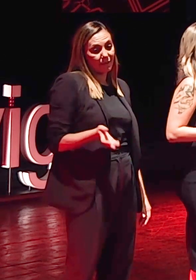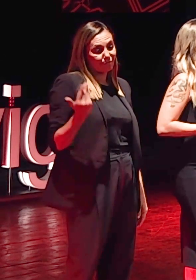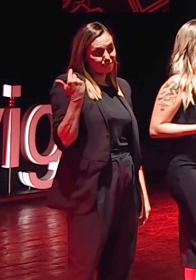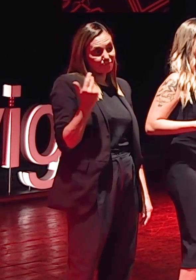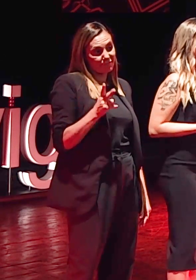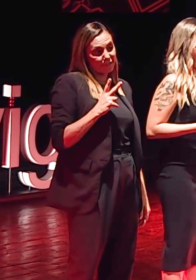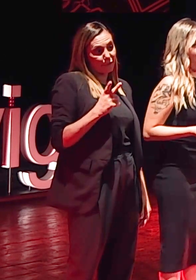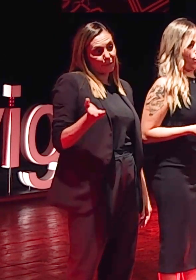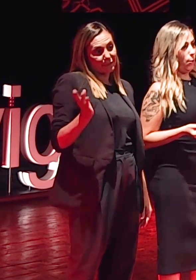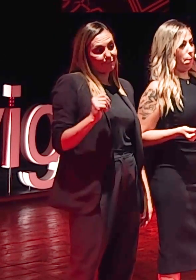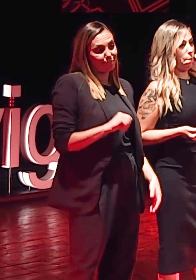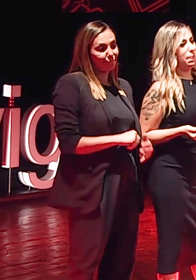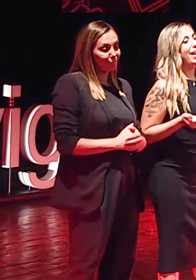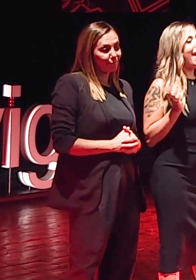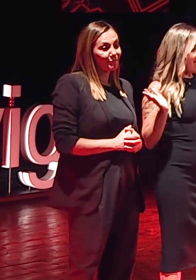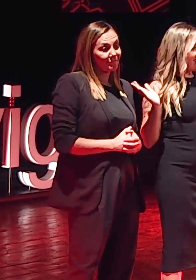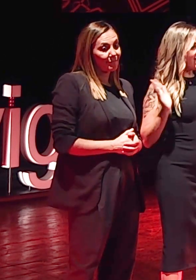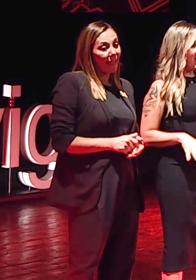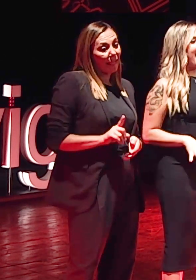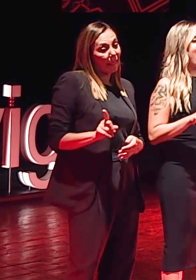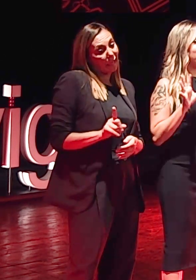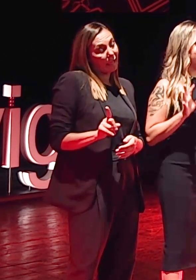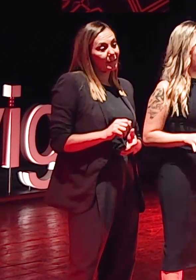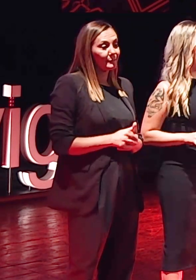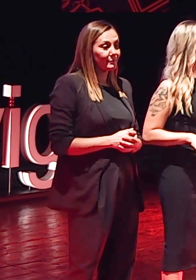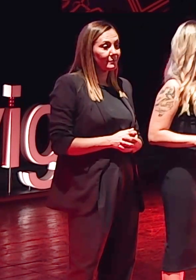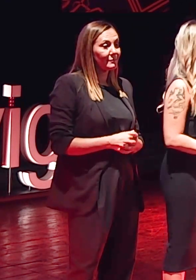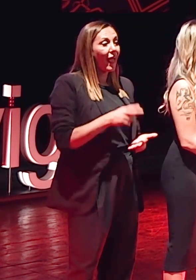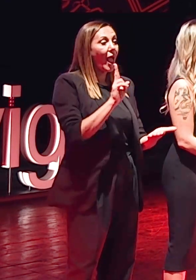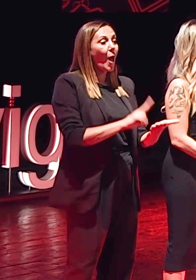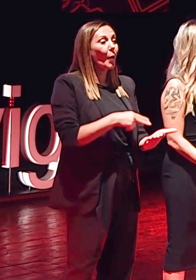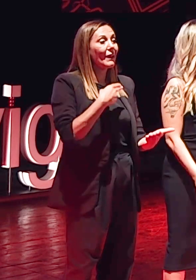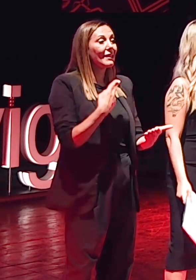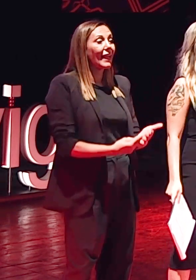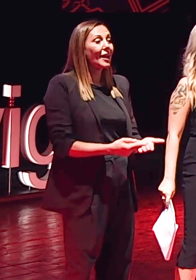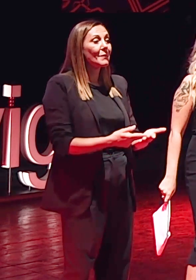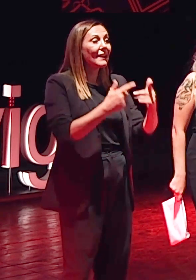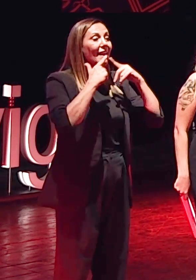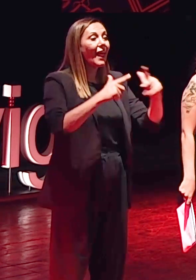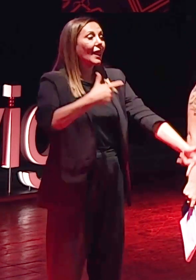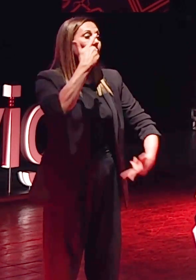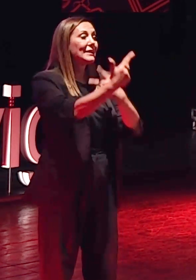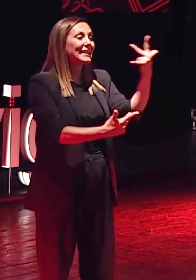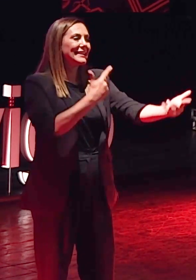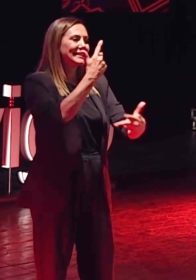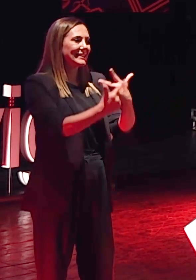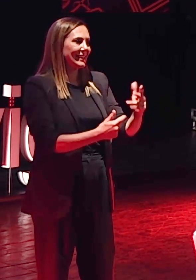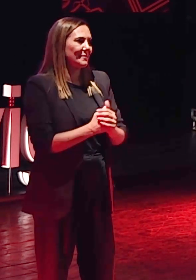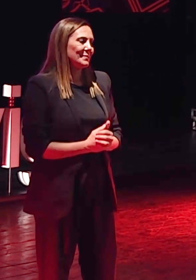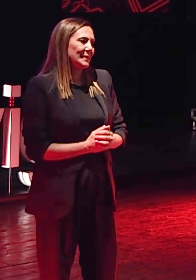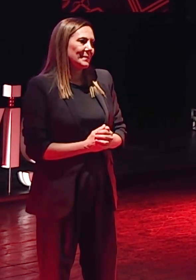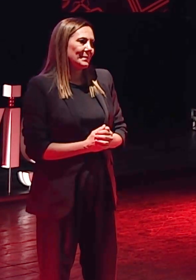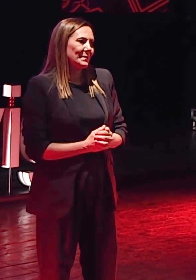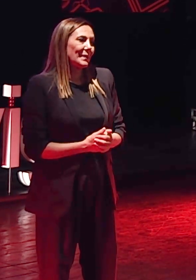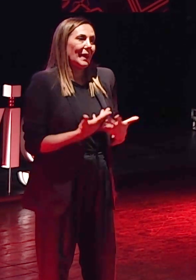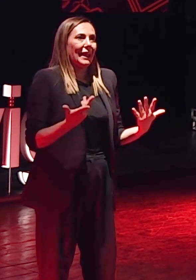qu Ecco lei è un interprete della linga dei segni questa sono io un po' di